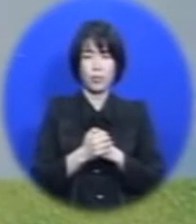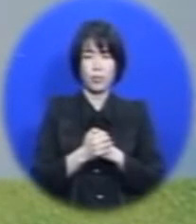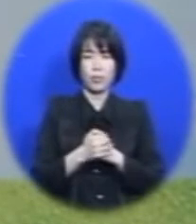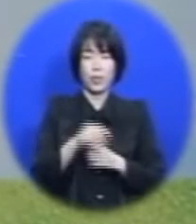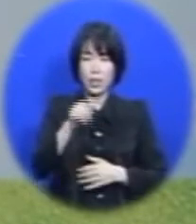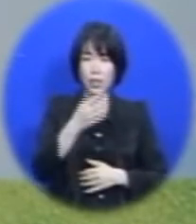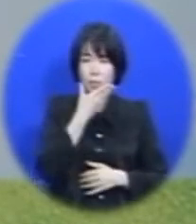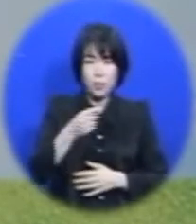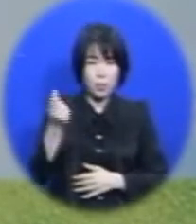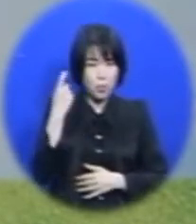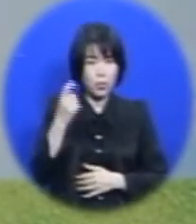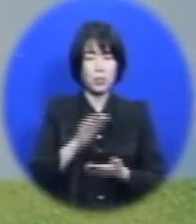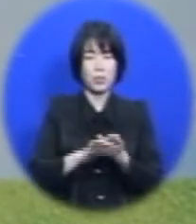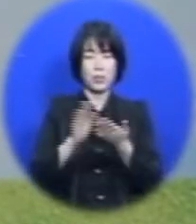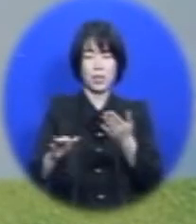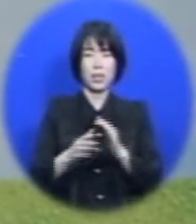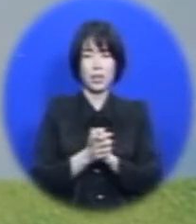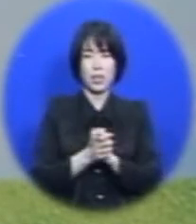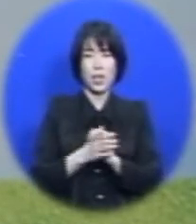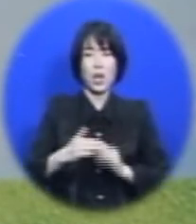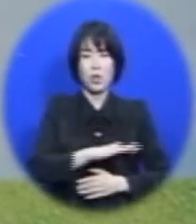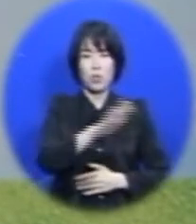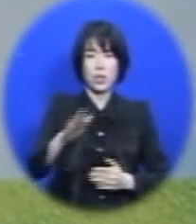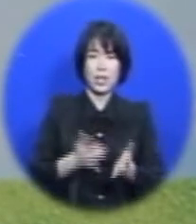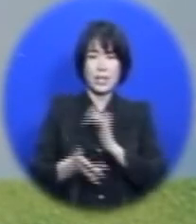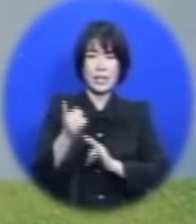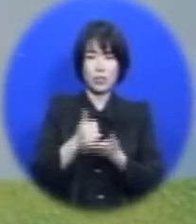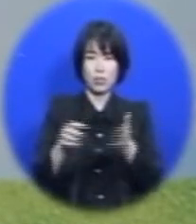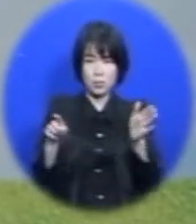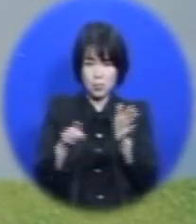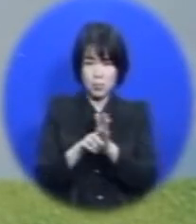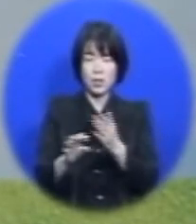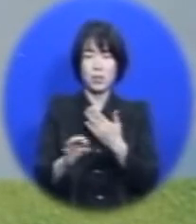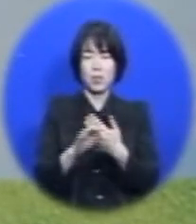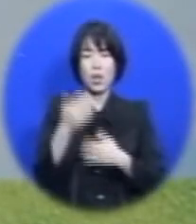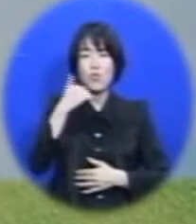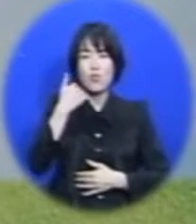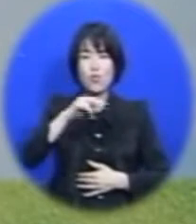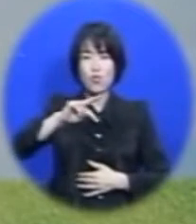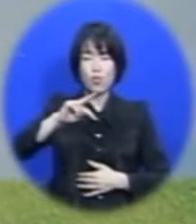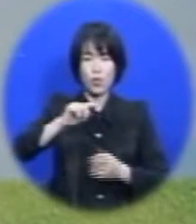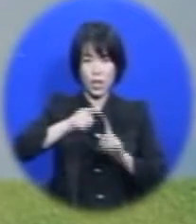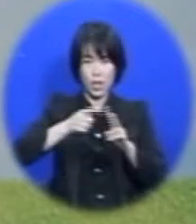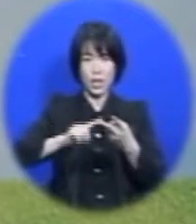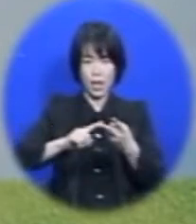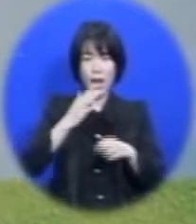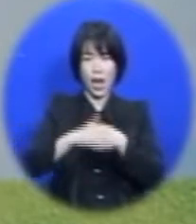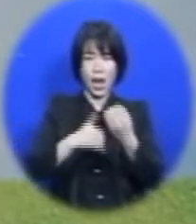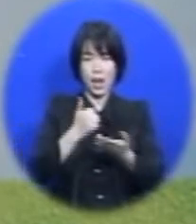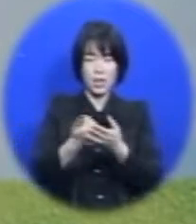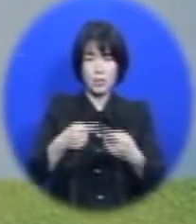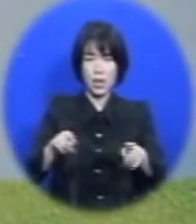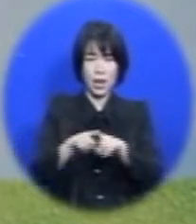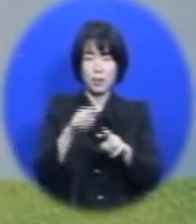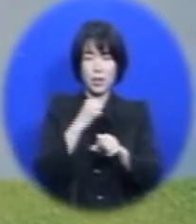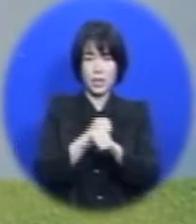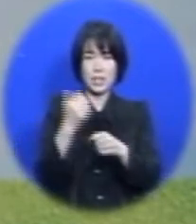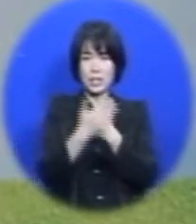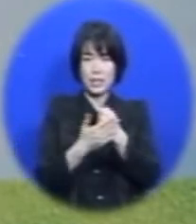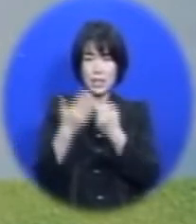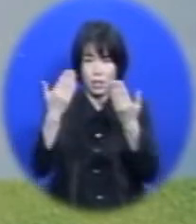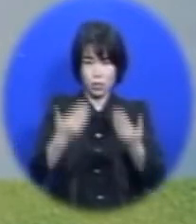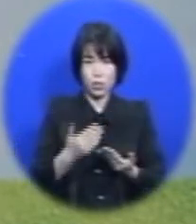그것이 복음이에요. 우리가 예수님을 믿으면 누구에게나 하나님이 함께 하시는 은혜를